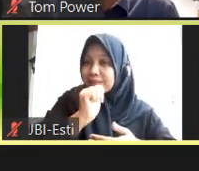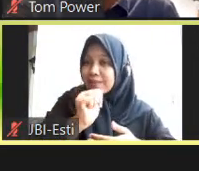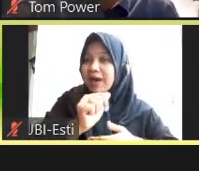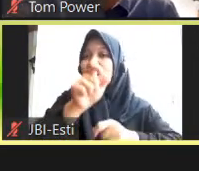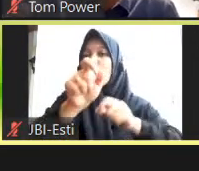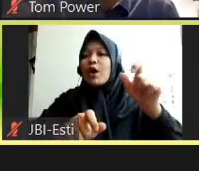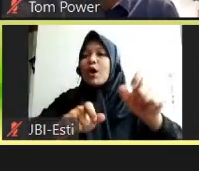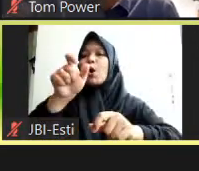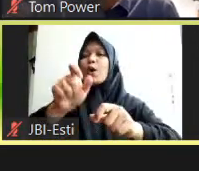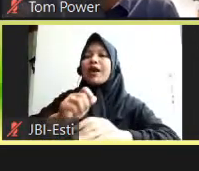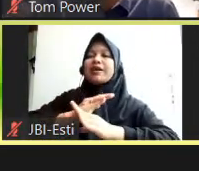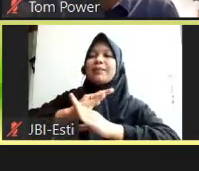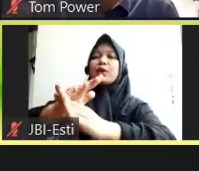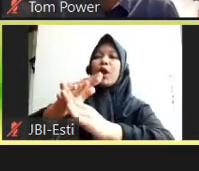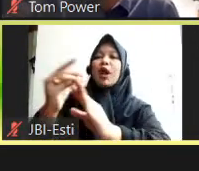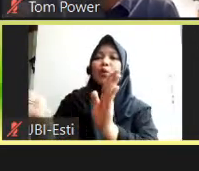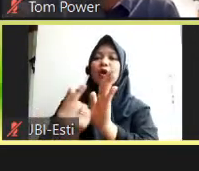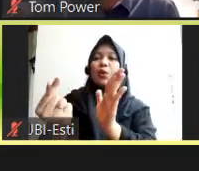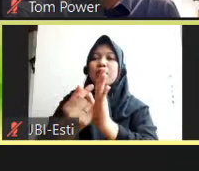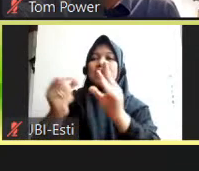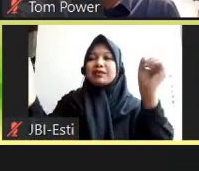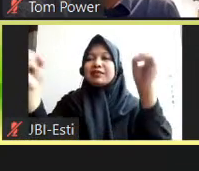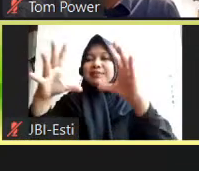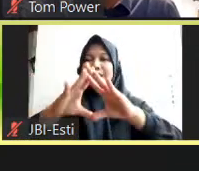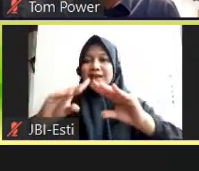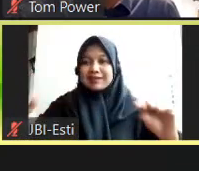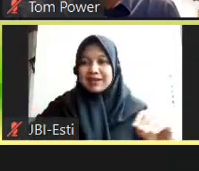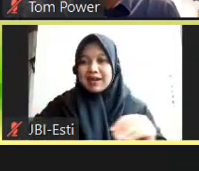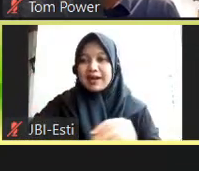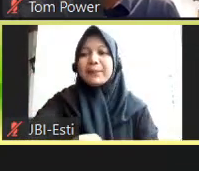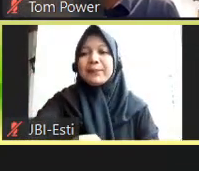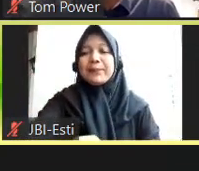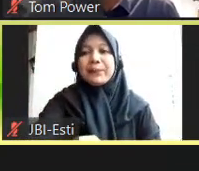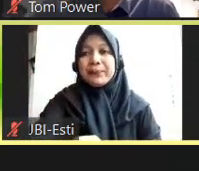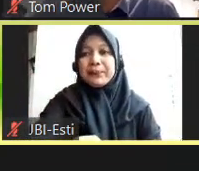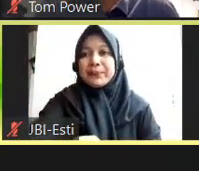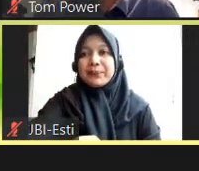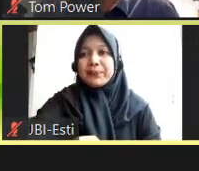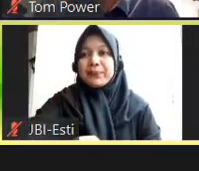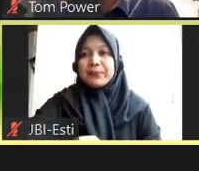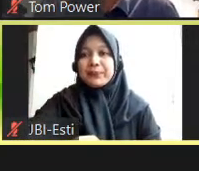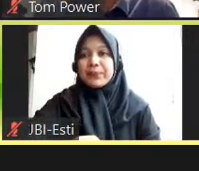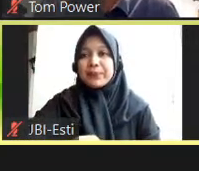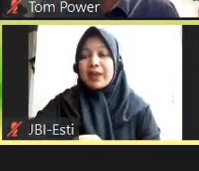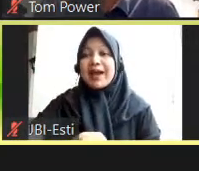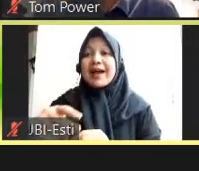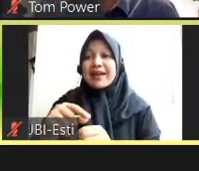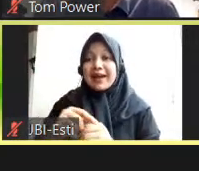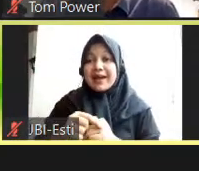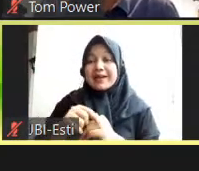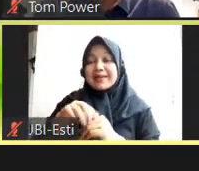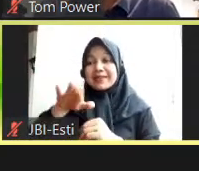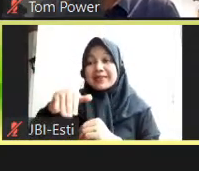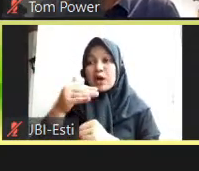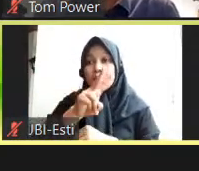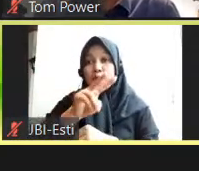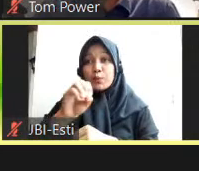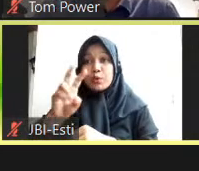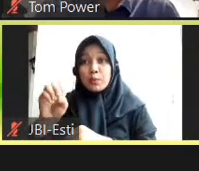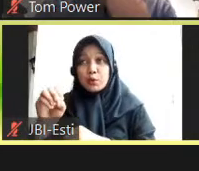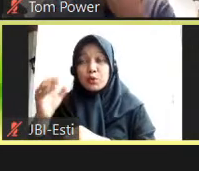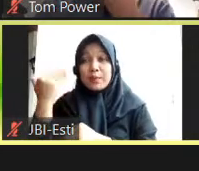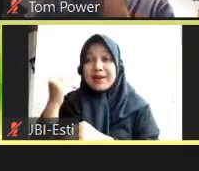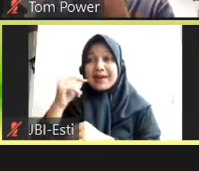menolak Undang-Undang Cipta Kerja. Dalam catatan SafeNet yang di tahun 2020 paling tidak sampai Oktober